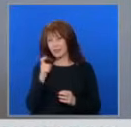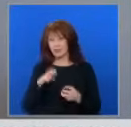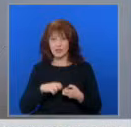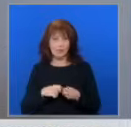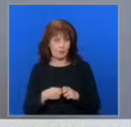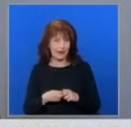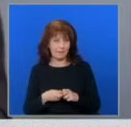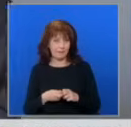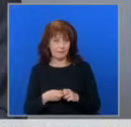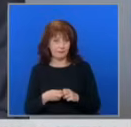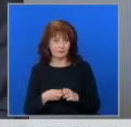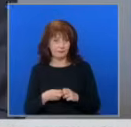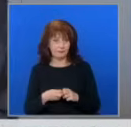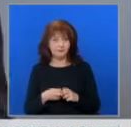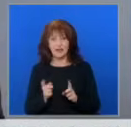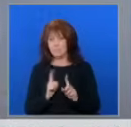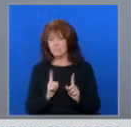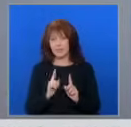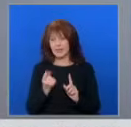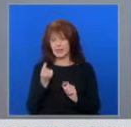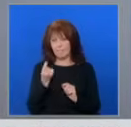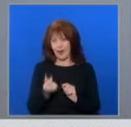проблеми. Не са малко,